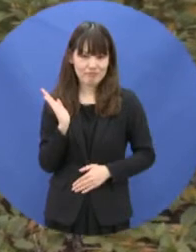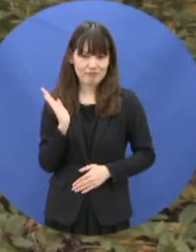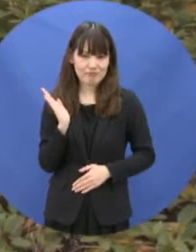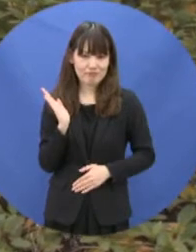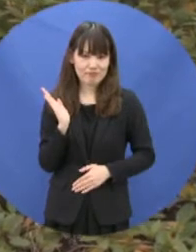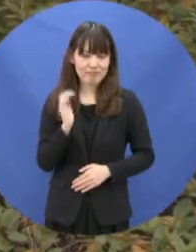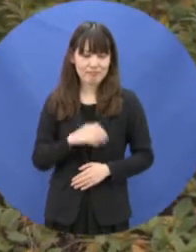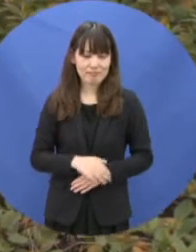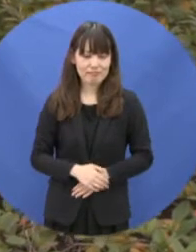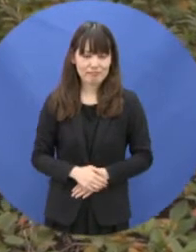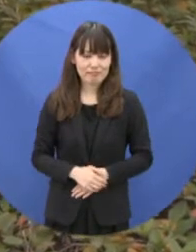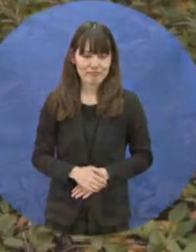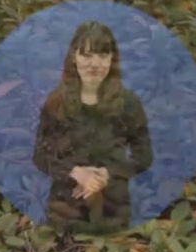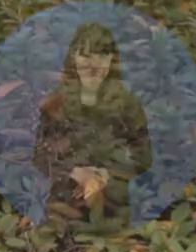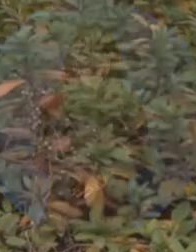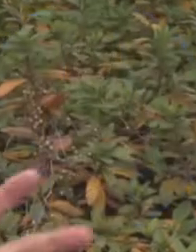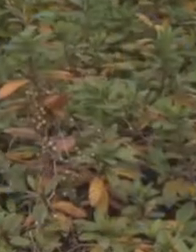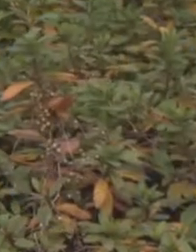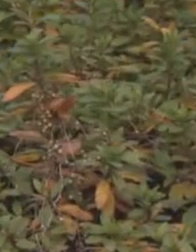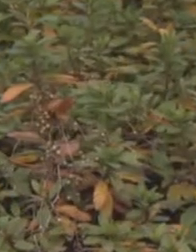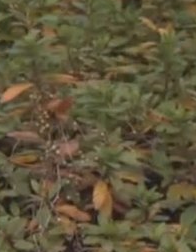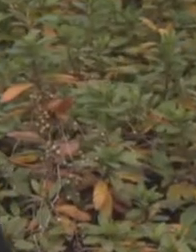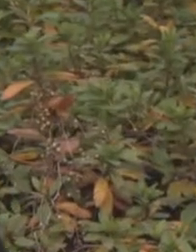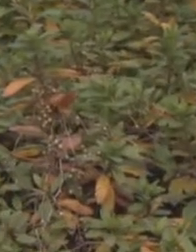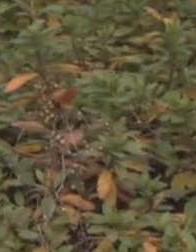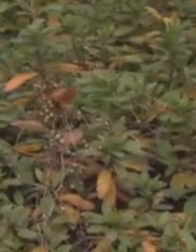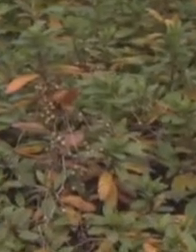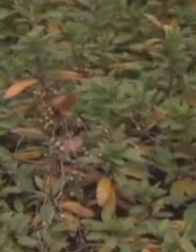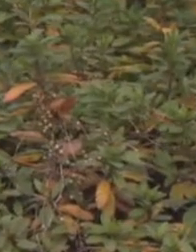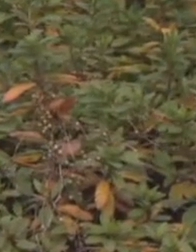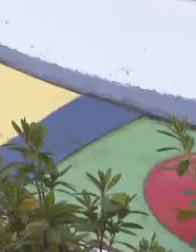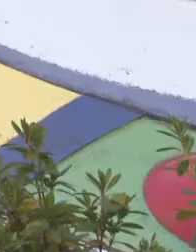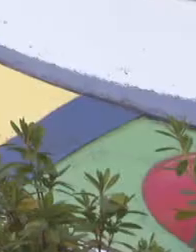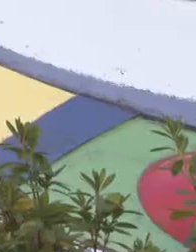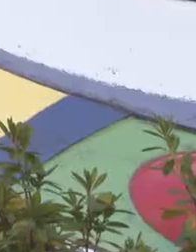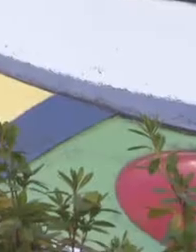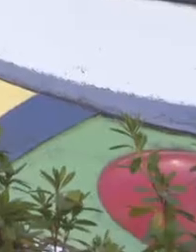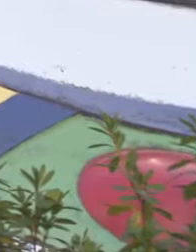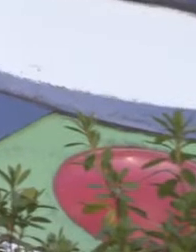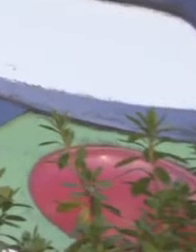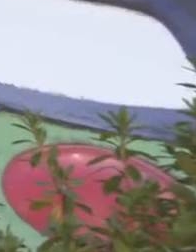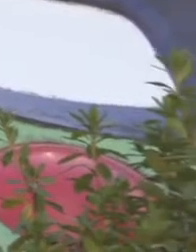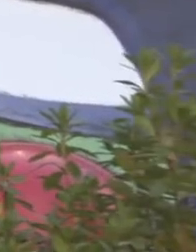係のないカーニバルという名前がついたんでしょうか？